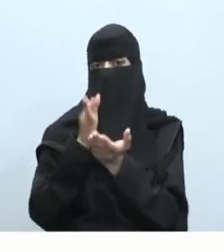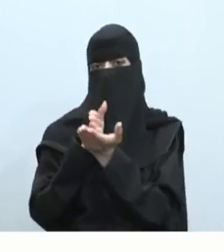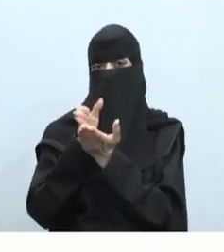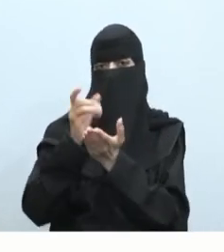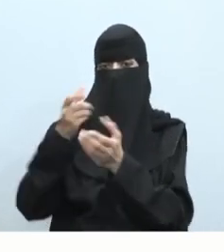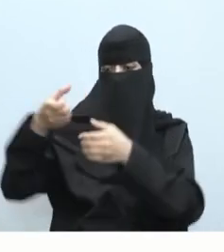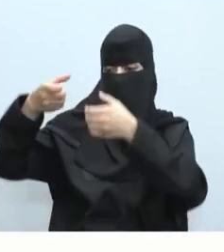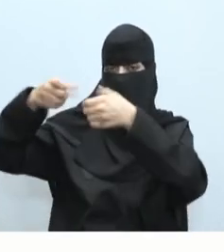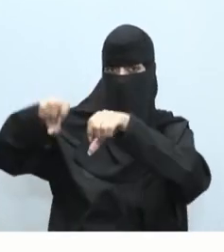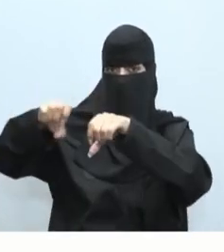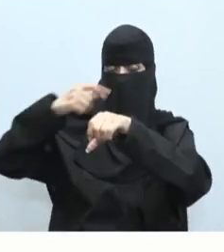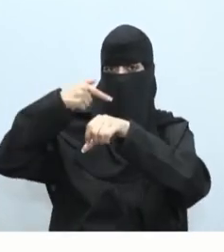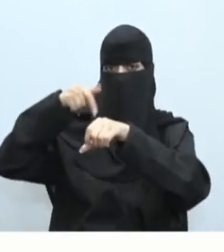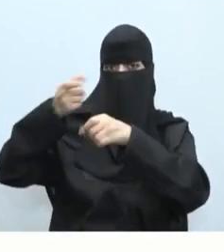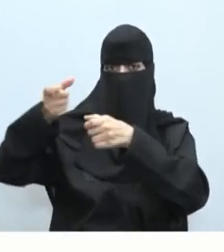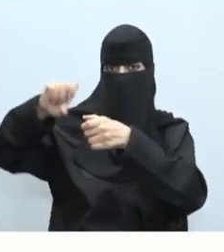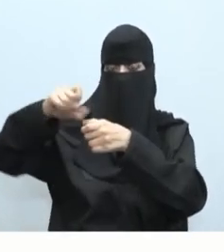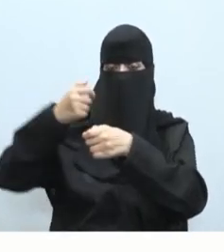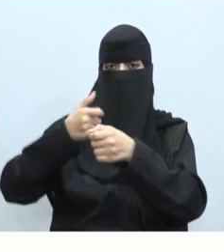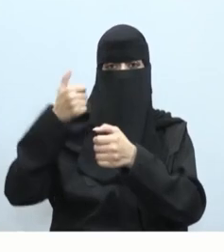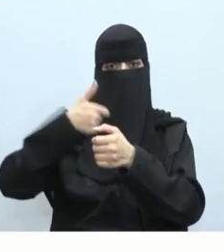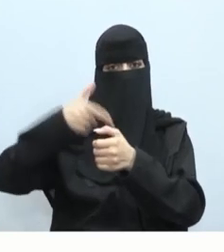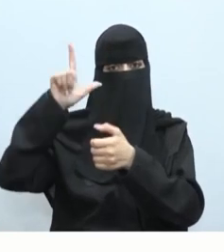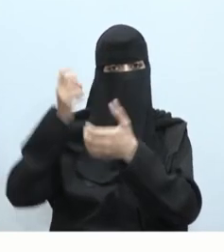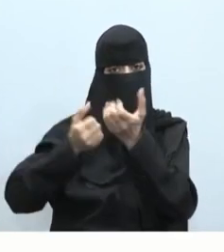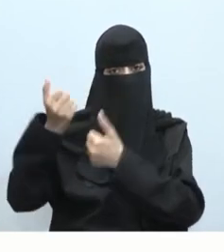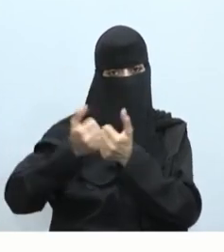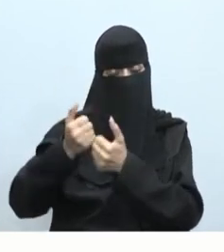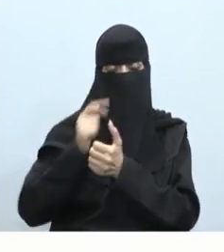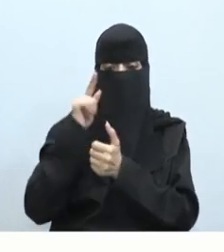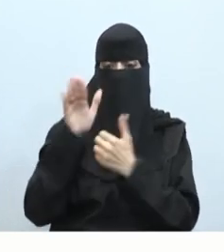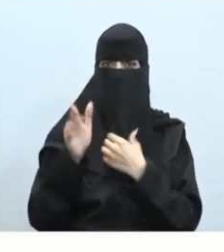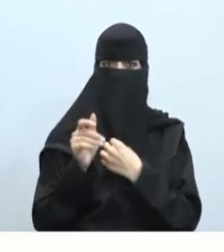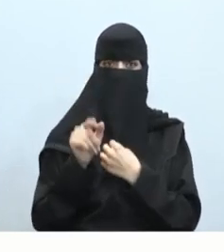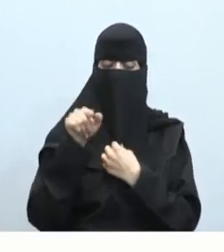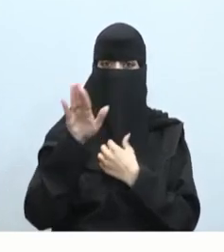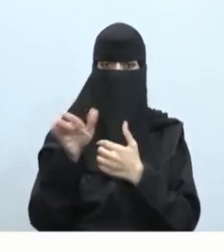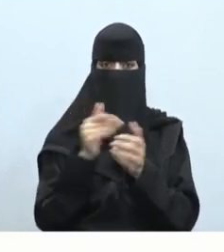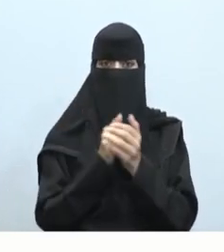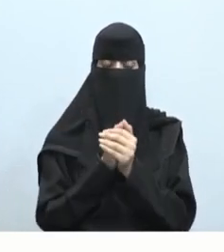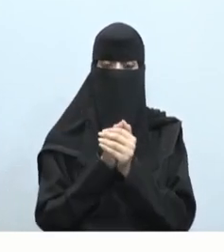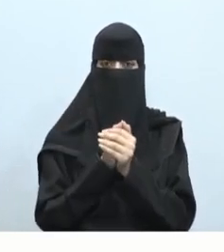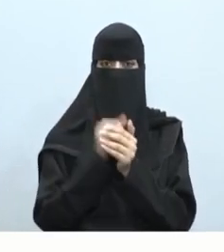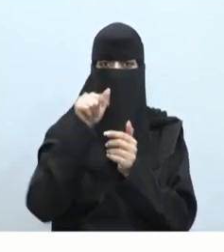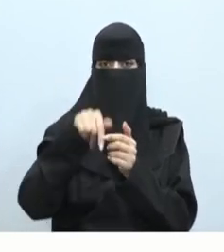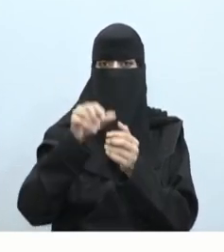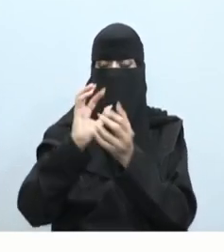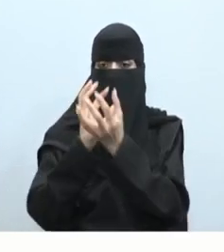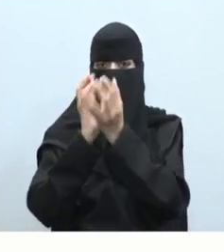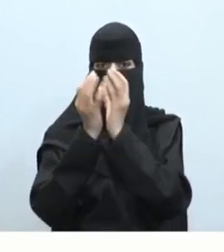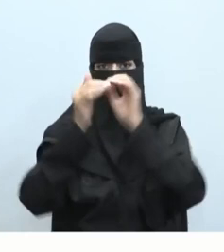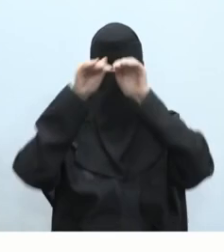سكبت عليه او سكب عليه الحليب او اللبن اذا ابنا وبنات الطلاب كما ذكرت لكم الاجرام